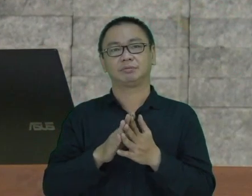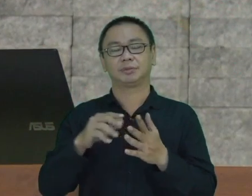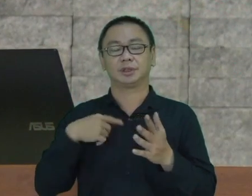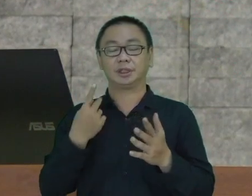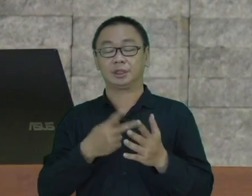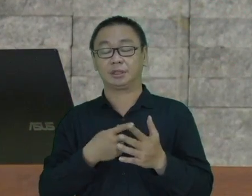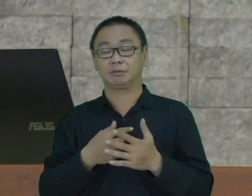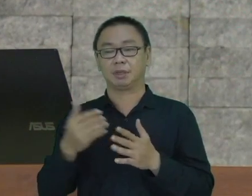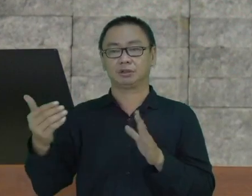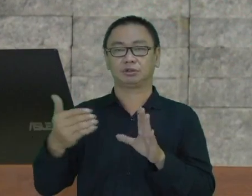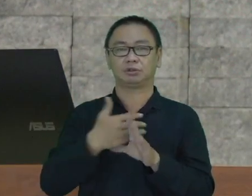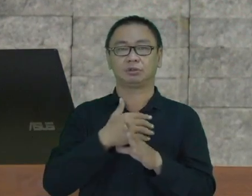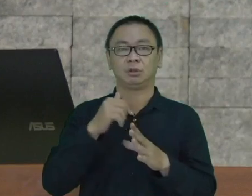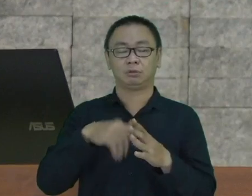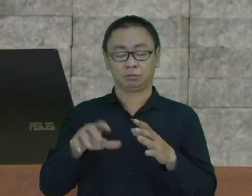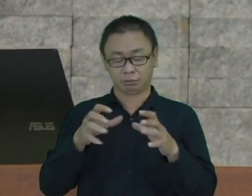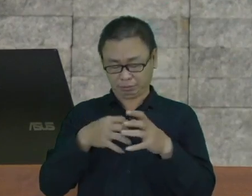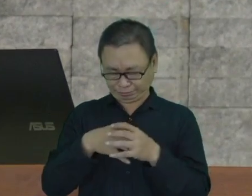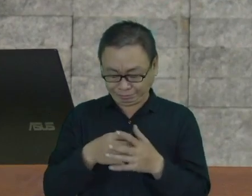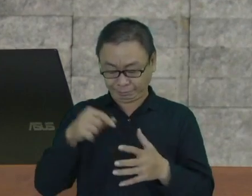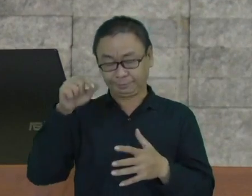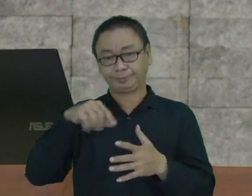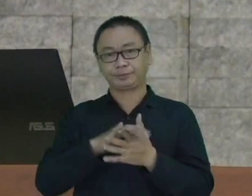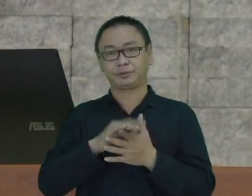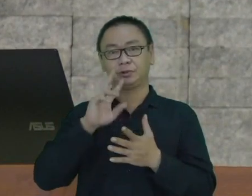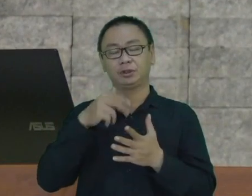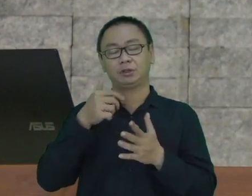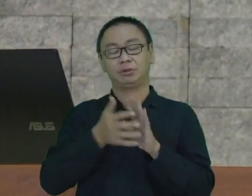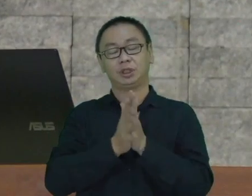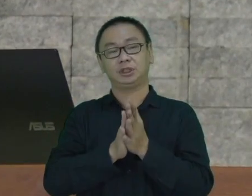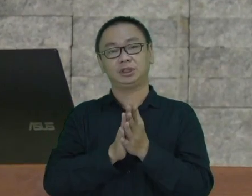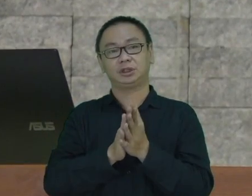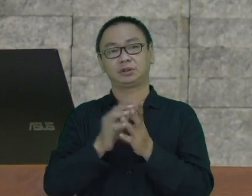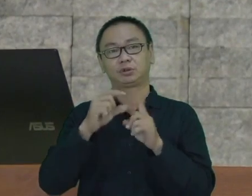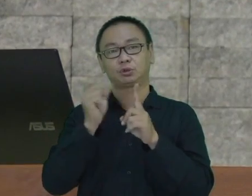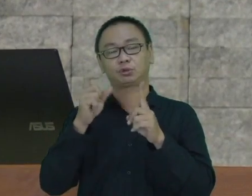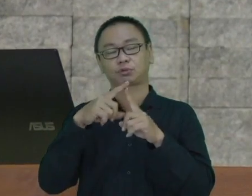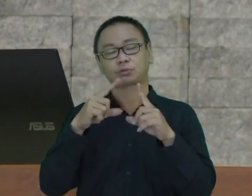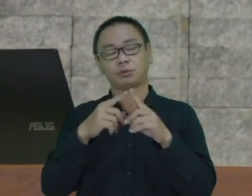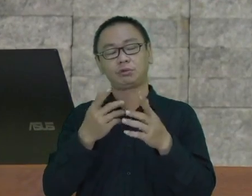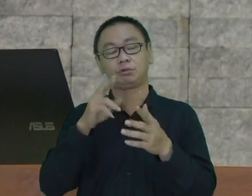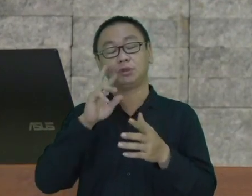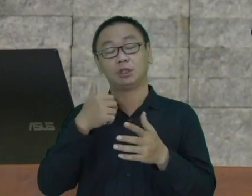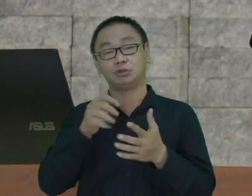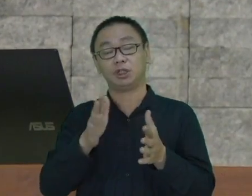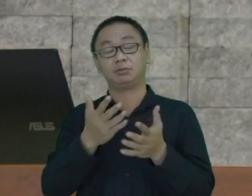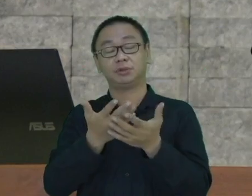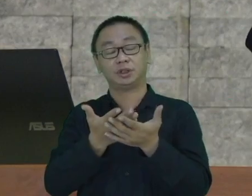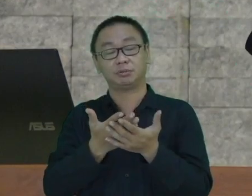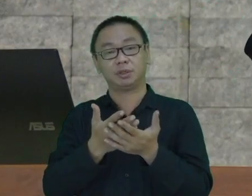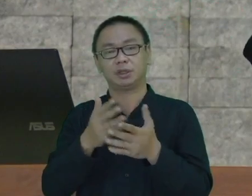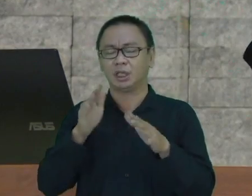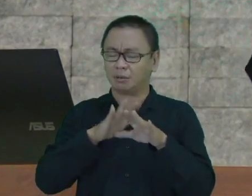akan masuk ke dalam dunia ini, saudara telah menjadi duta-dutanya, saudara telah menerima akan